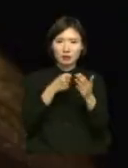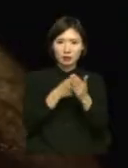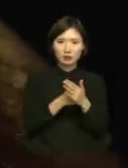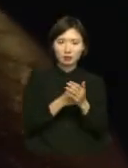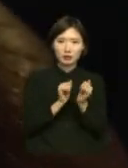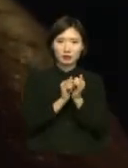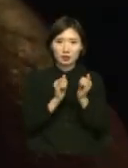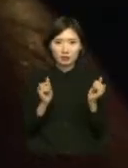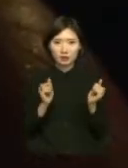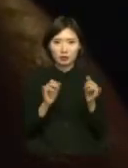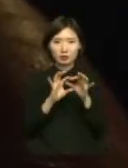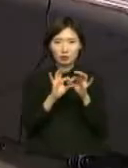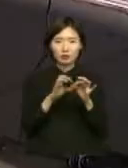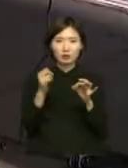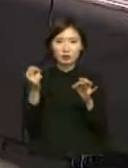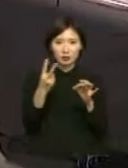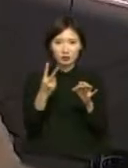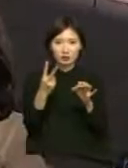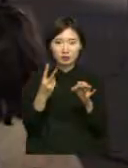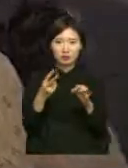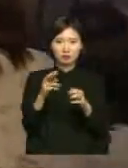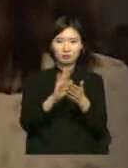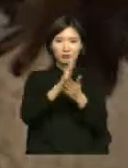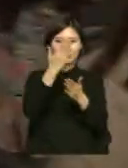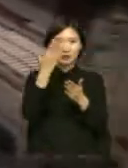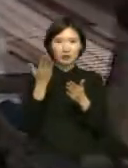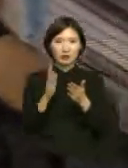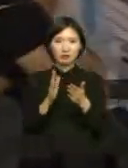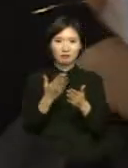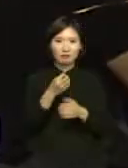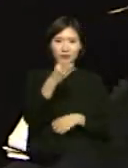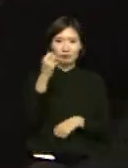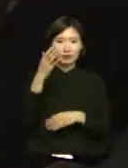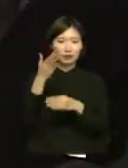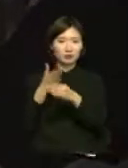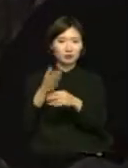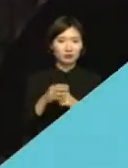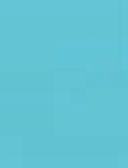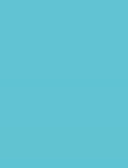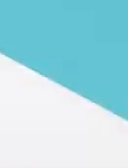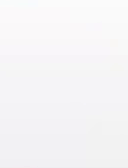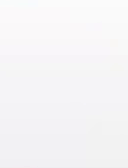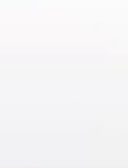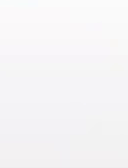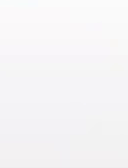한번 빛을 내고 있습니다 딜 i've 소외 겸 케이블 tv 엄 종입니다